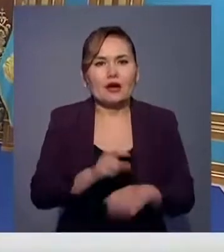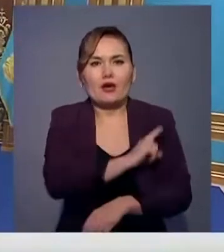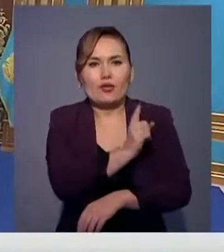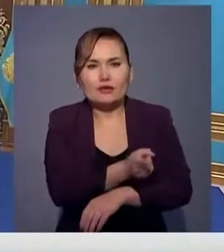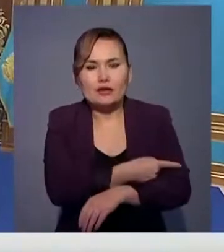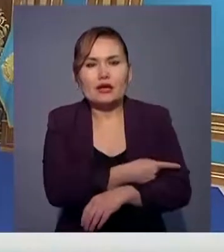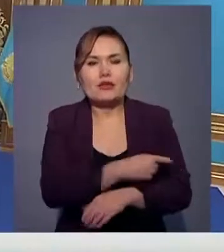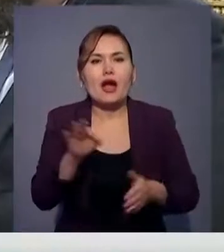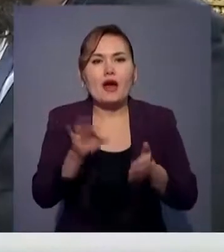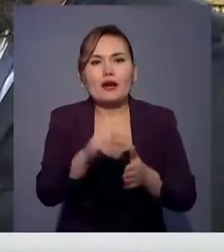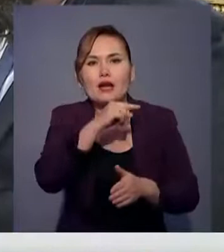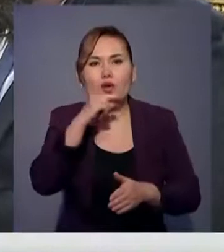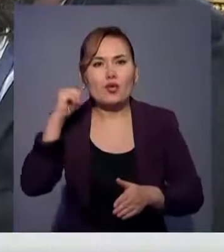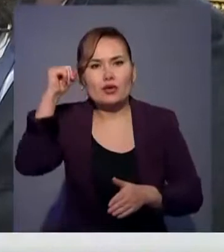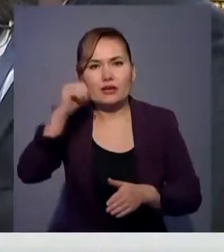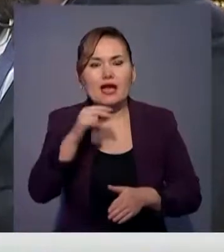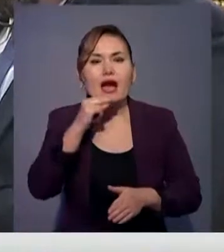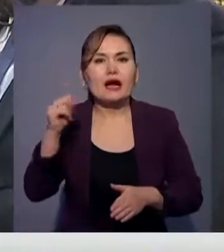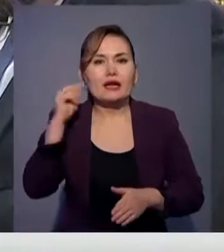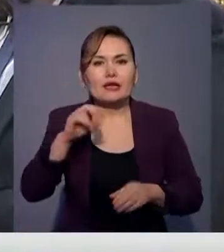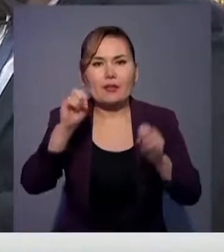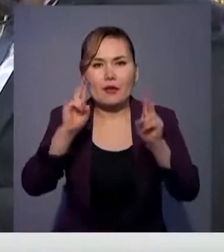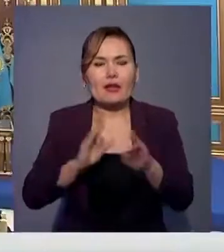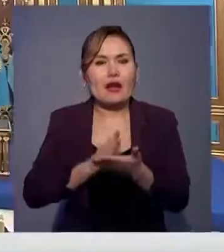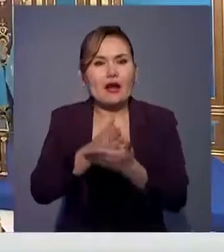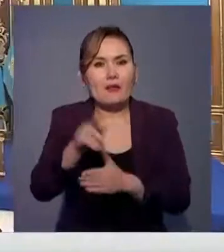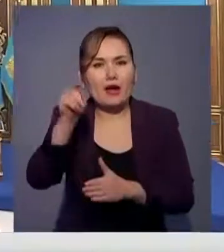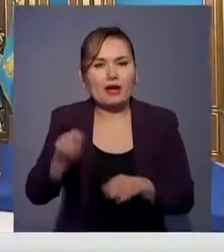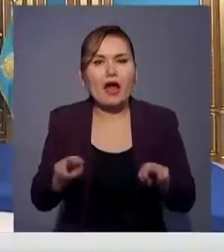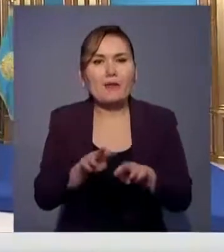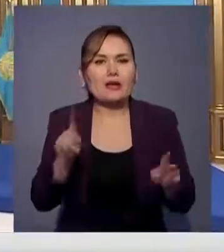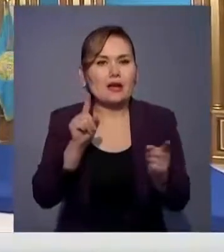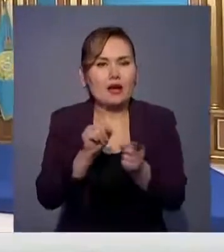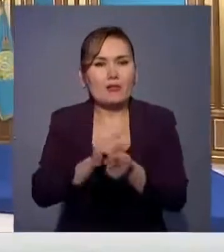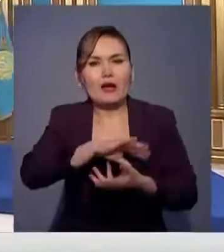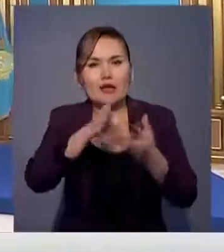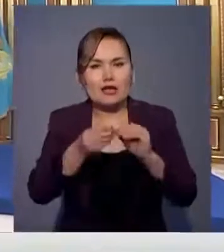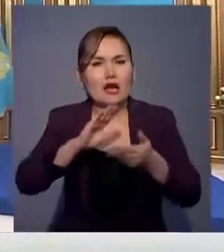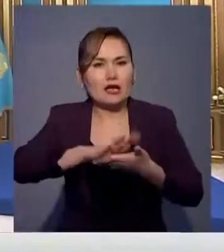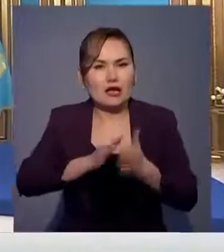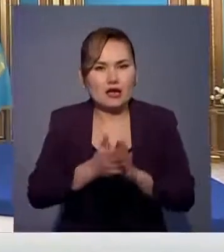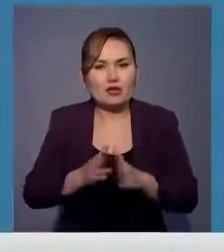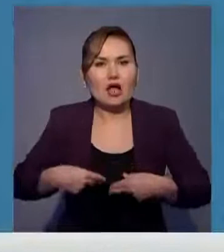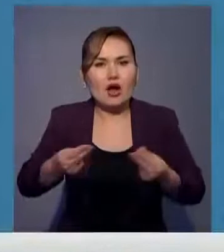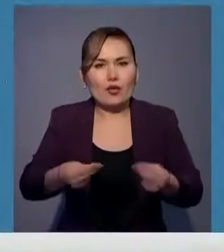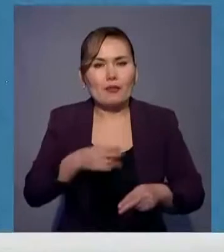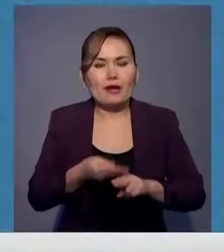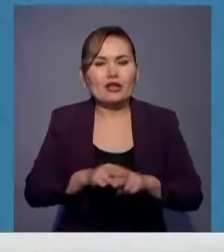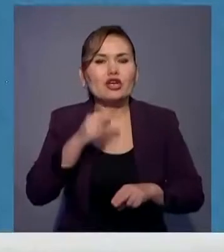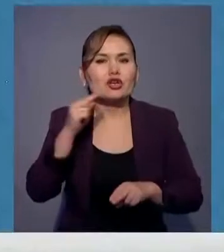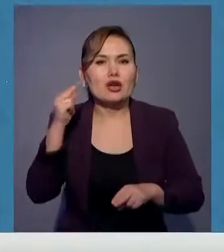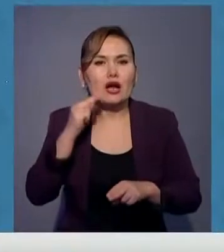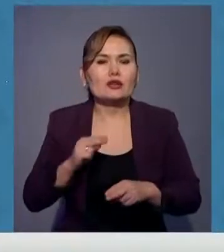мақсатында Ресейге, Өзбекстанға және Қытайға арнайы сапармен барып, нәтижелі келіссөздер жүргізді. Шанхай ынтымақтастық